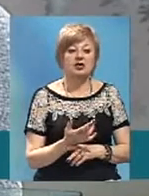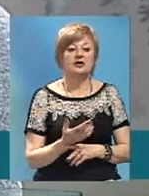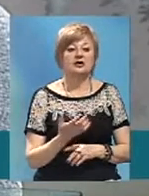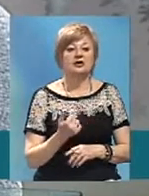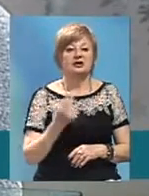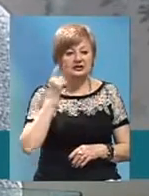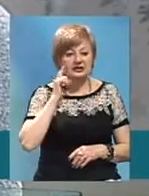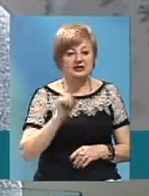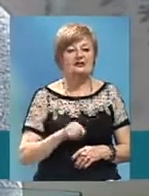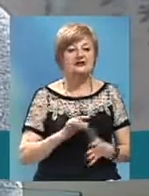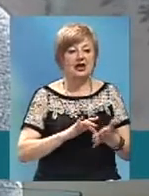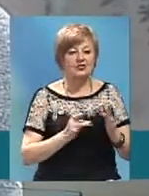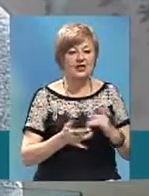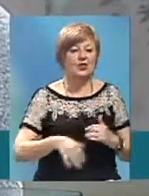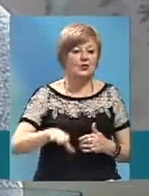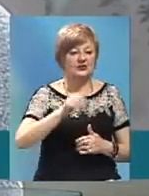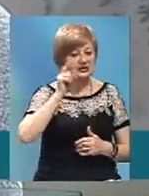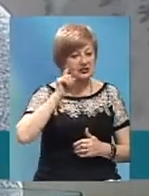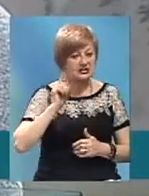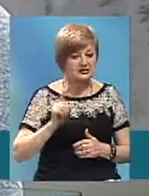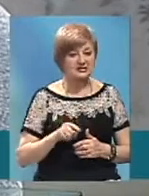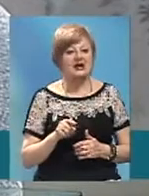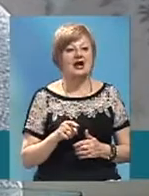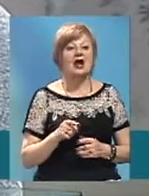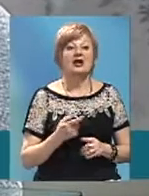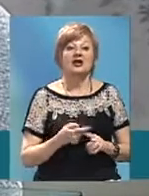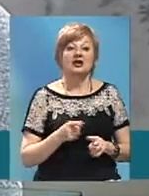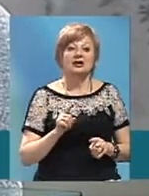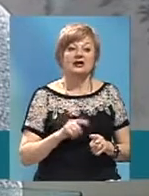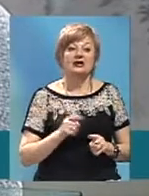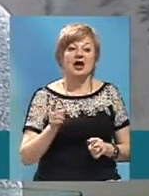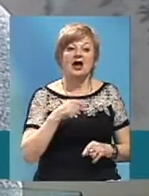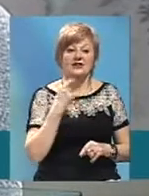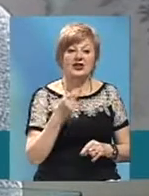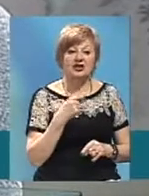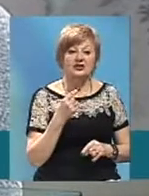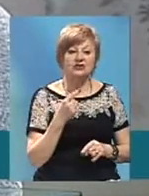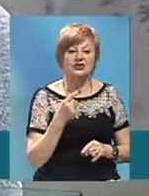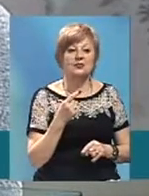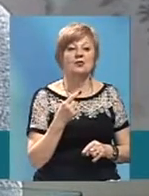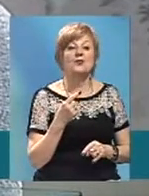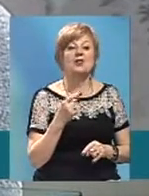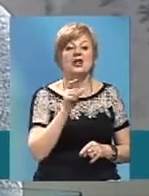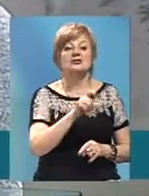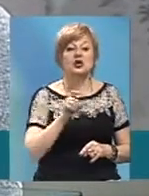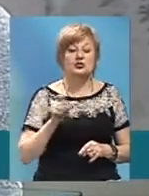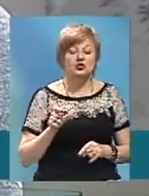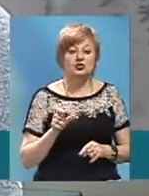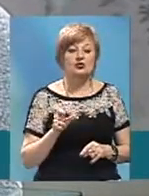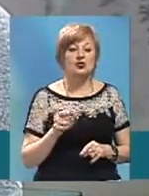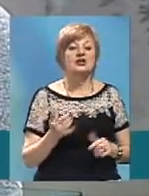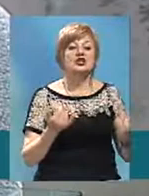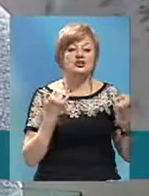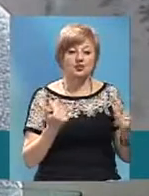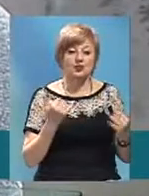ти знаєш про це чи ні? Навіть оце було на львівському медіафорумі, а на Січі казали, я ж бачу, що казали на Січі, трансперенсі. Ну, тобто,